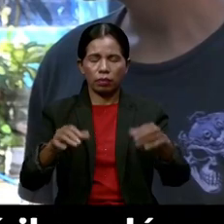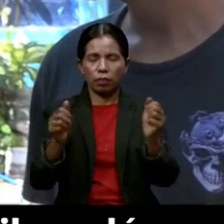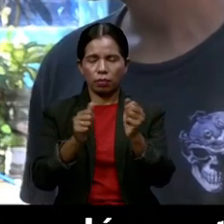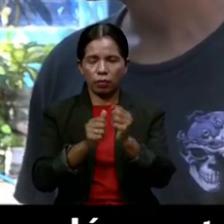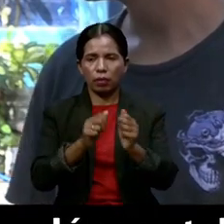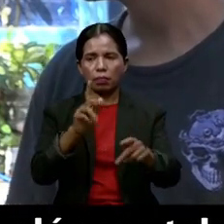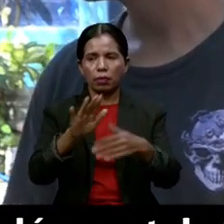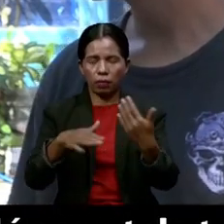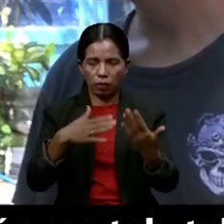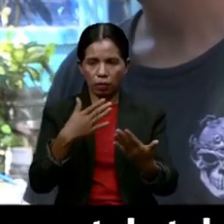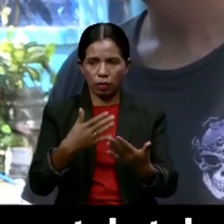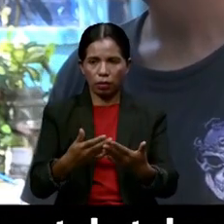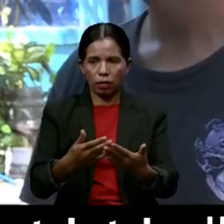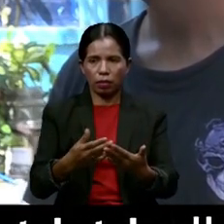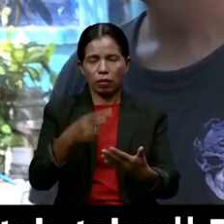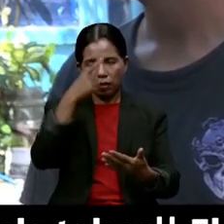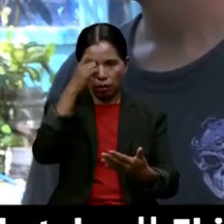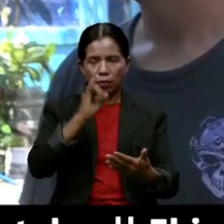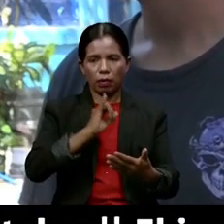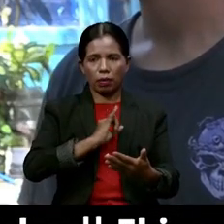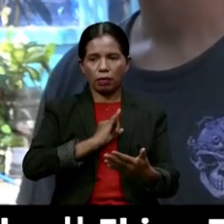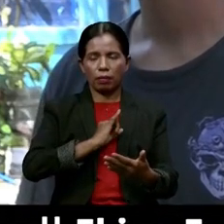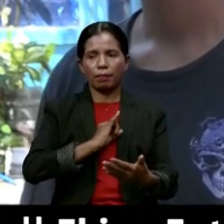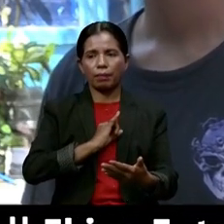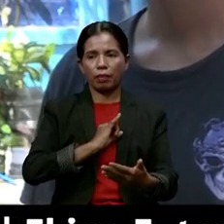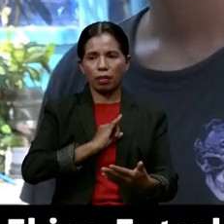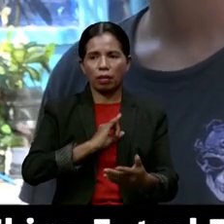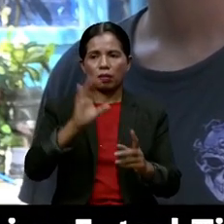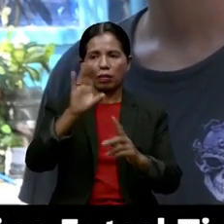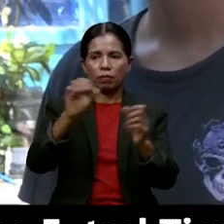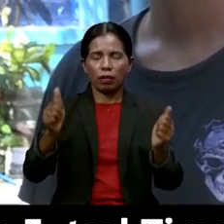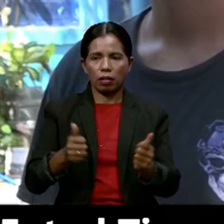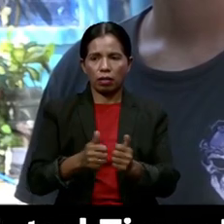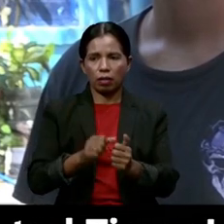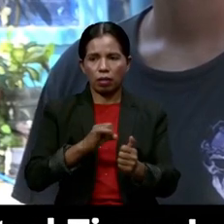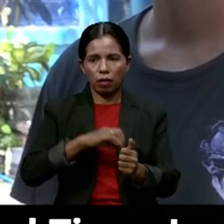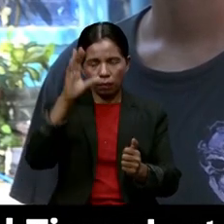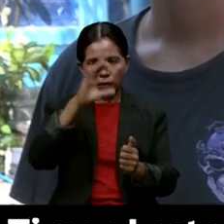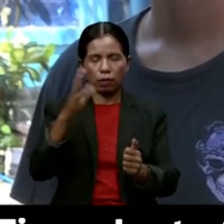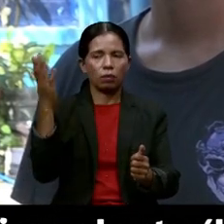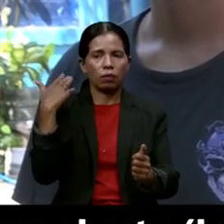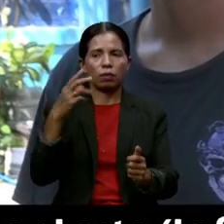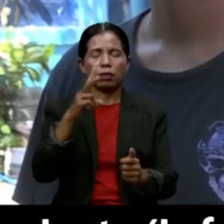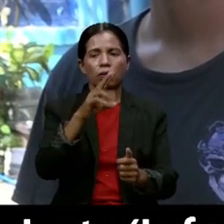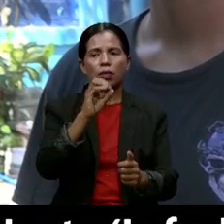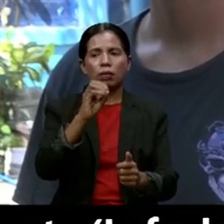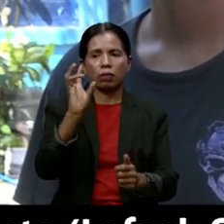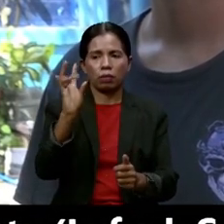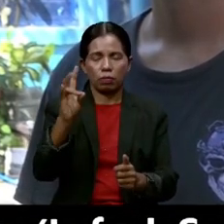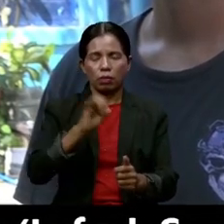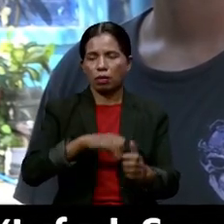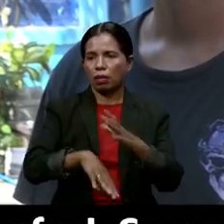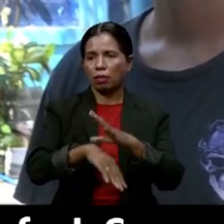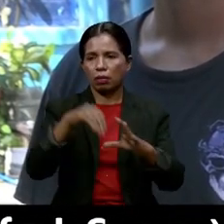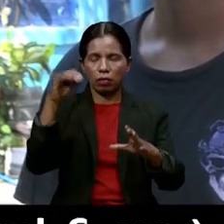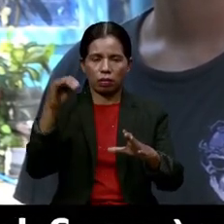naim para imi halau saat tambah hau sehau mak si sifial dia nafatin hau buatin hau buka misau umur dia 2007 hau saiti hau laku yang